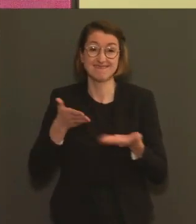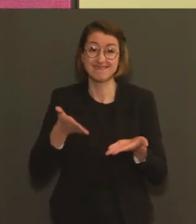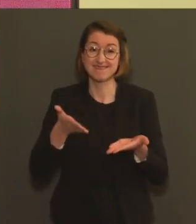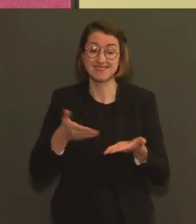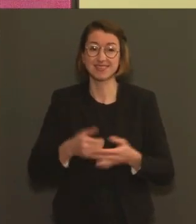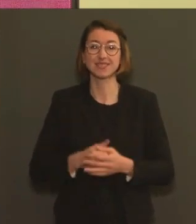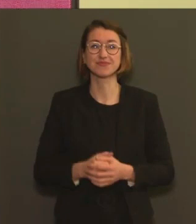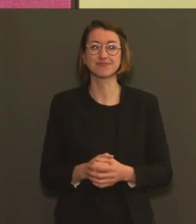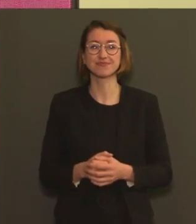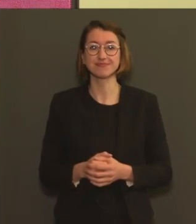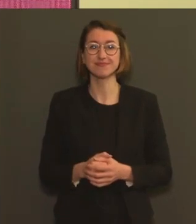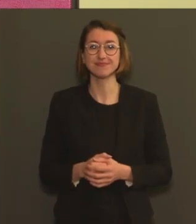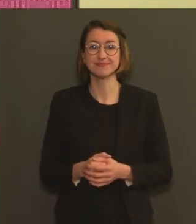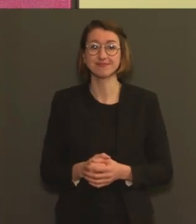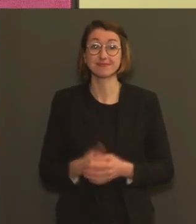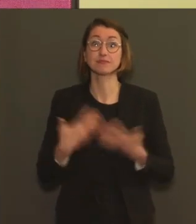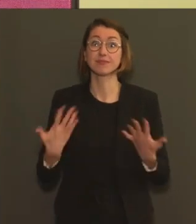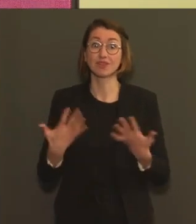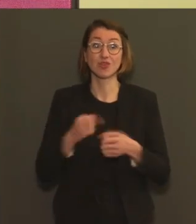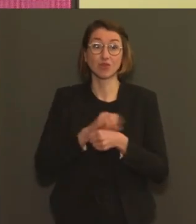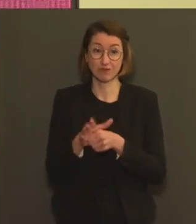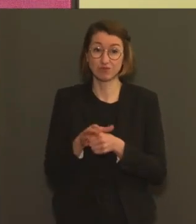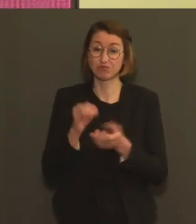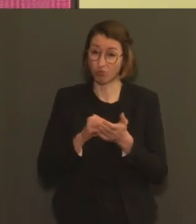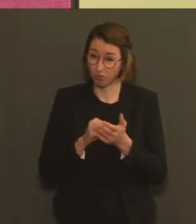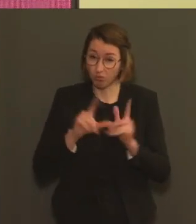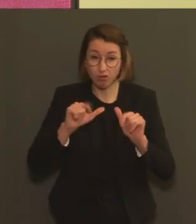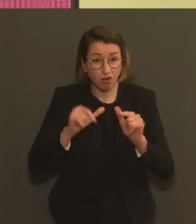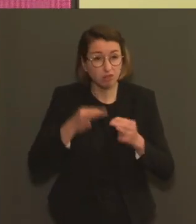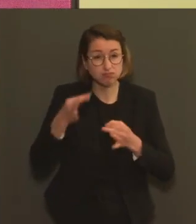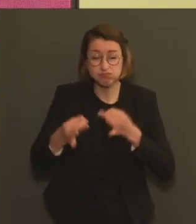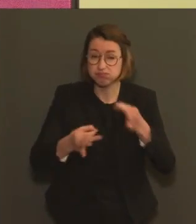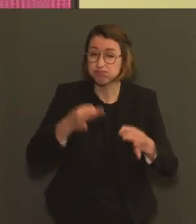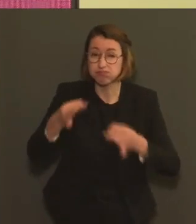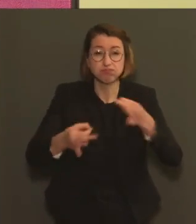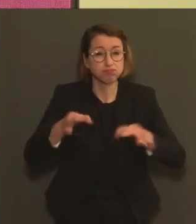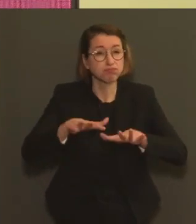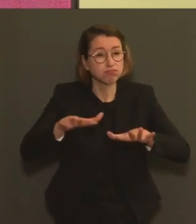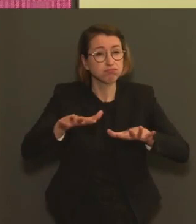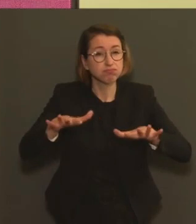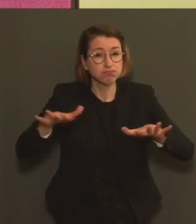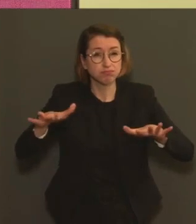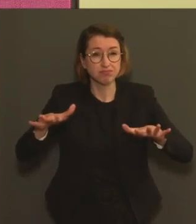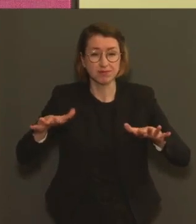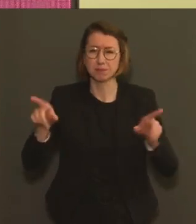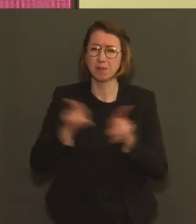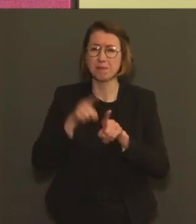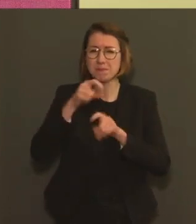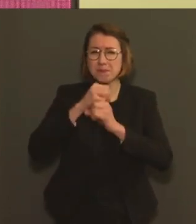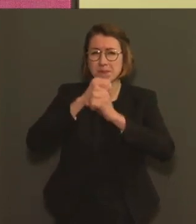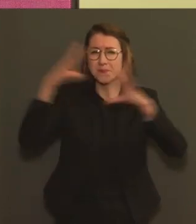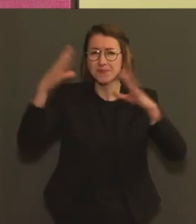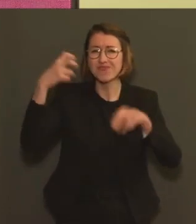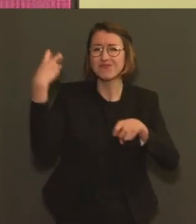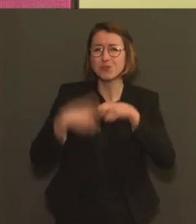effectivement, le virus a toujours la main, mais dans ce match, nos meilleurs joueurs, la vaccination et le printemps